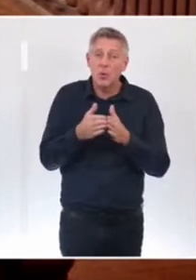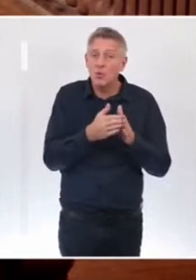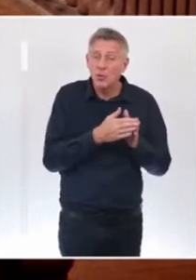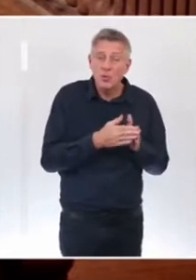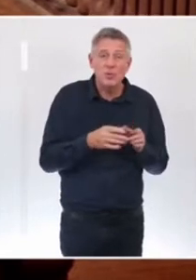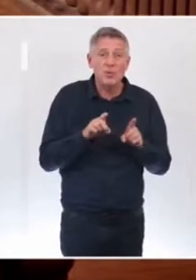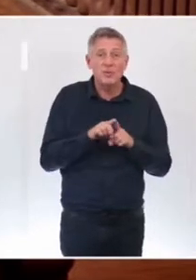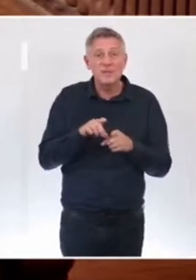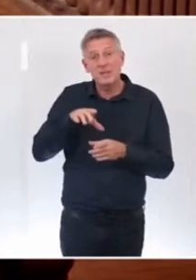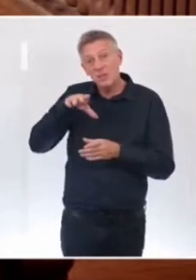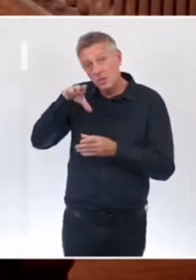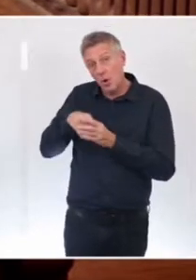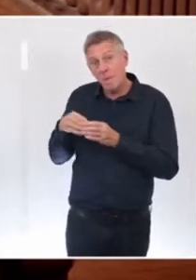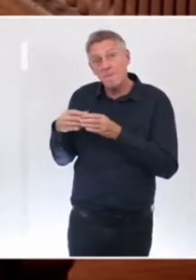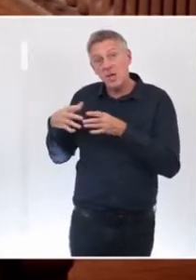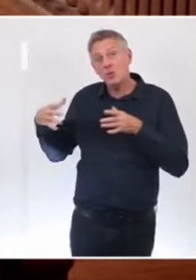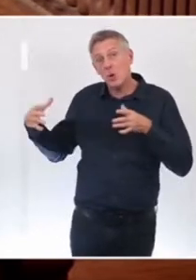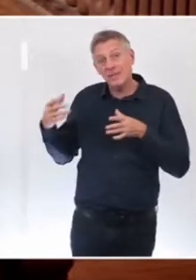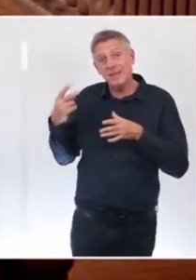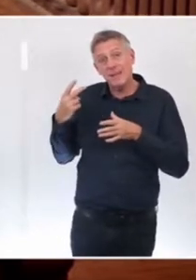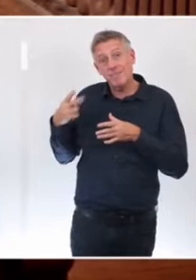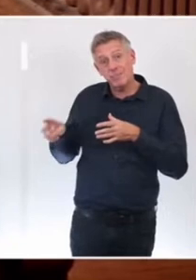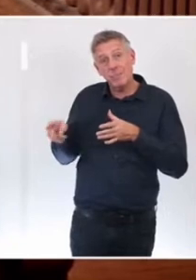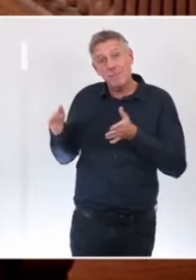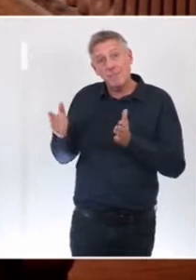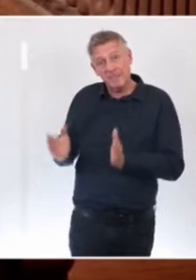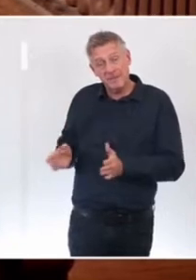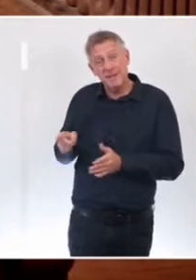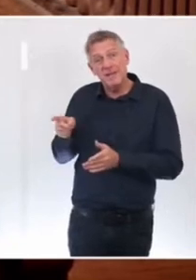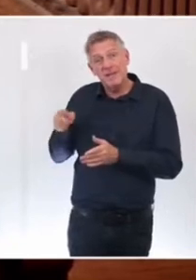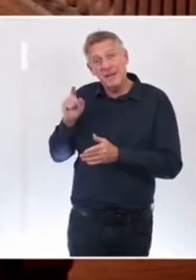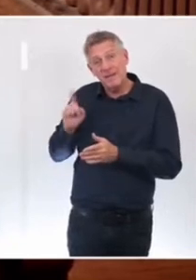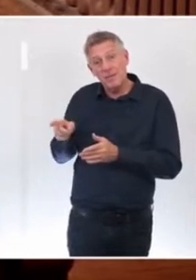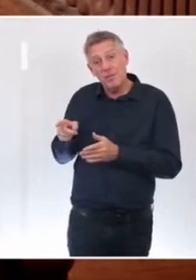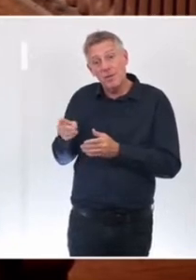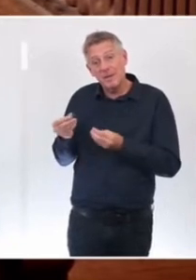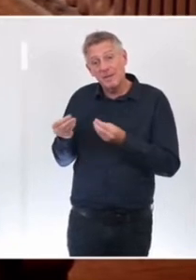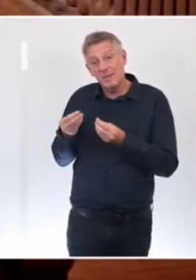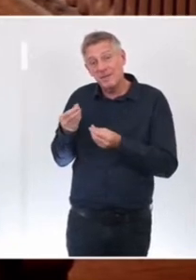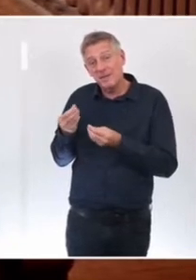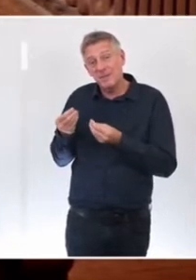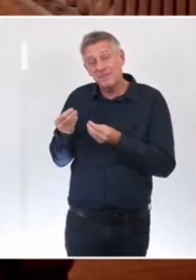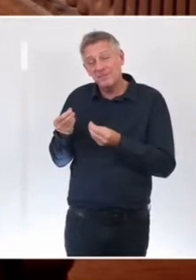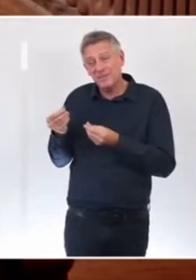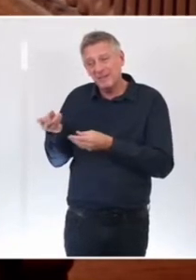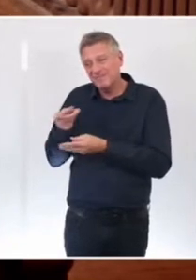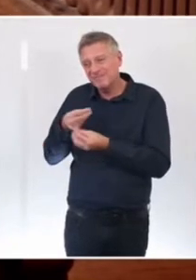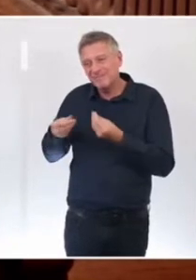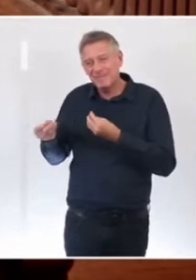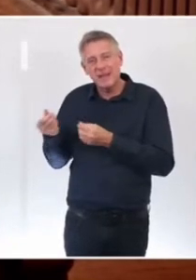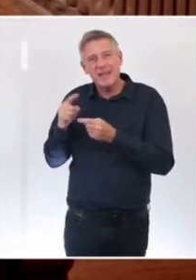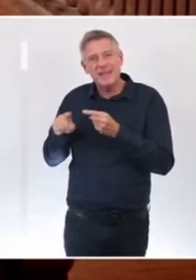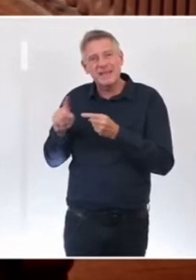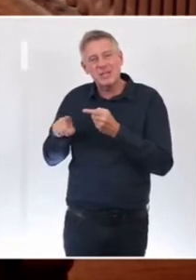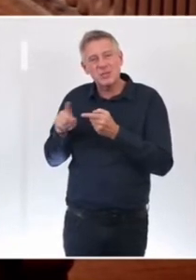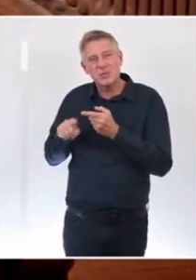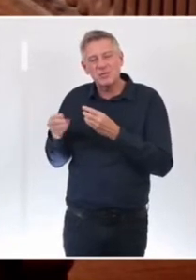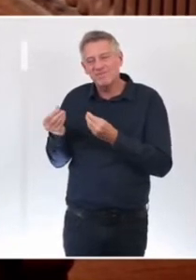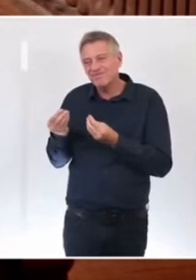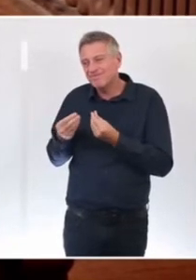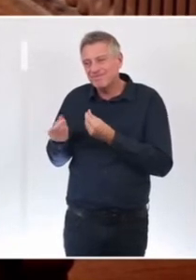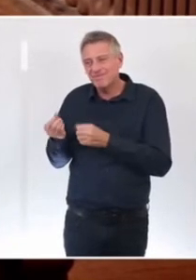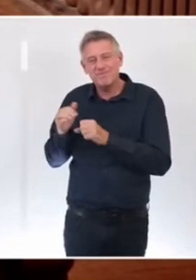de votre propre majorité. Parce que manifestement, il semble qu'il y a un hiatus ou en tous les cas, quelque chose qui n'est pas